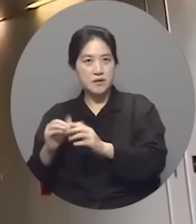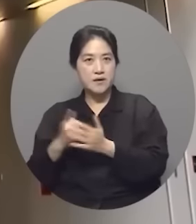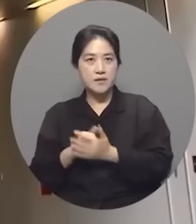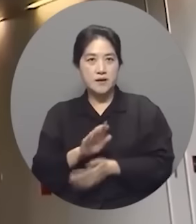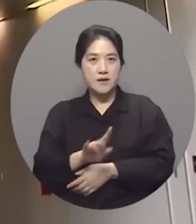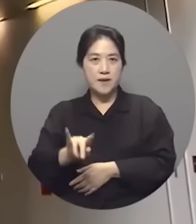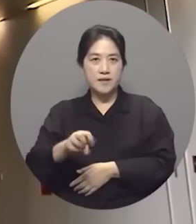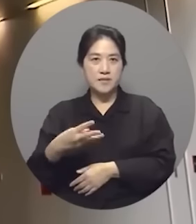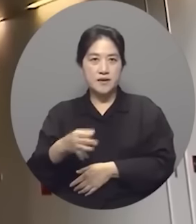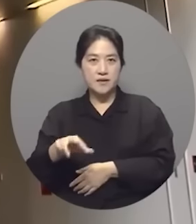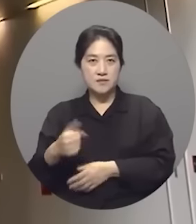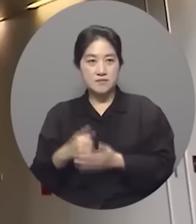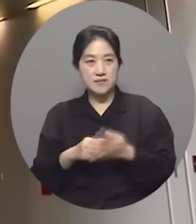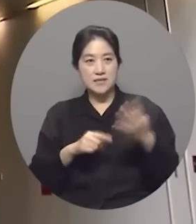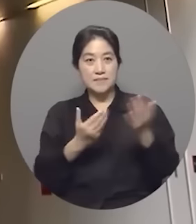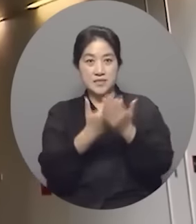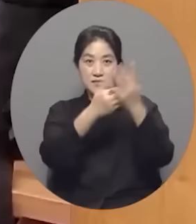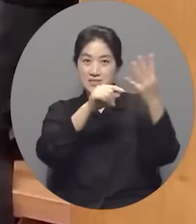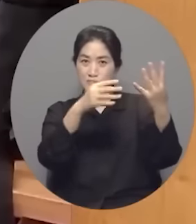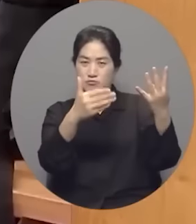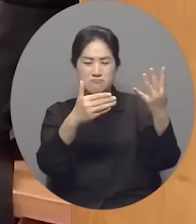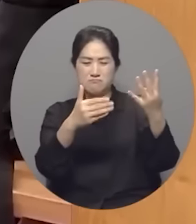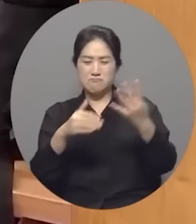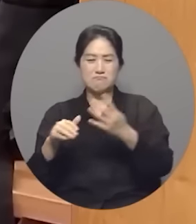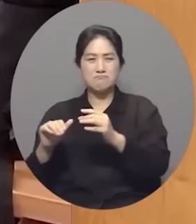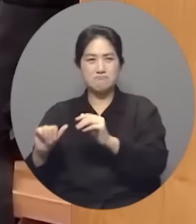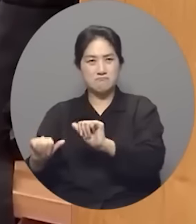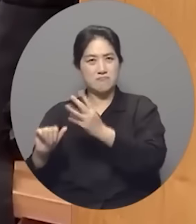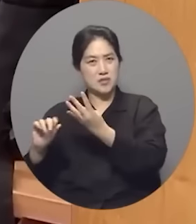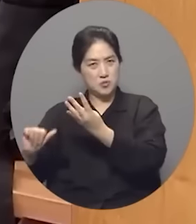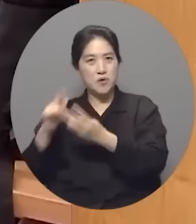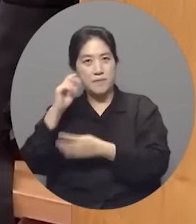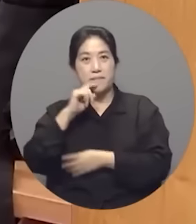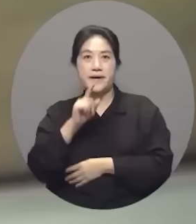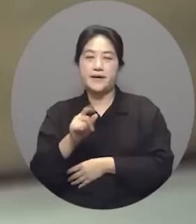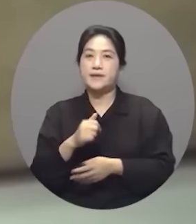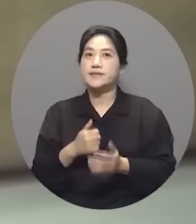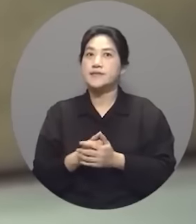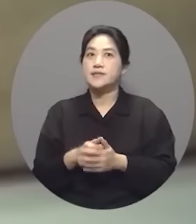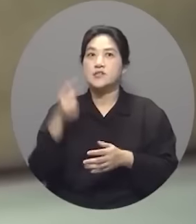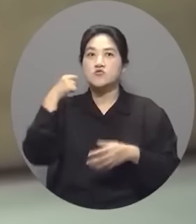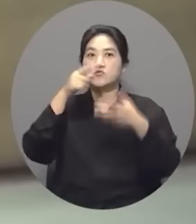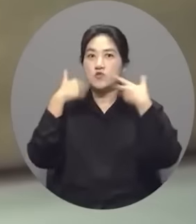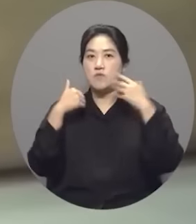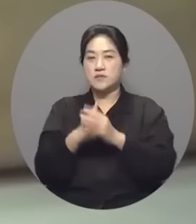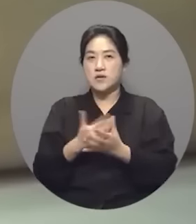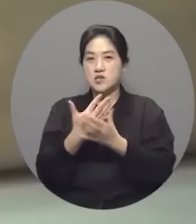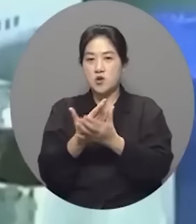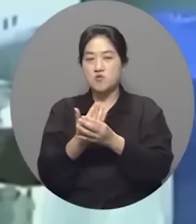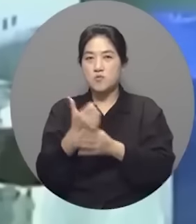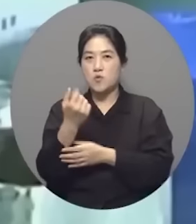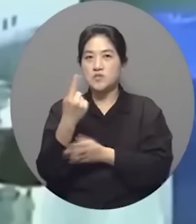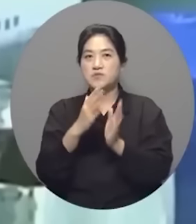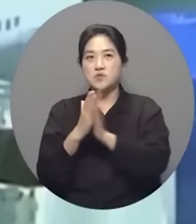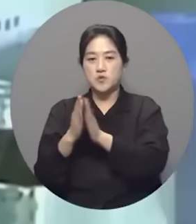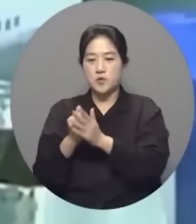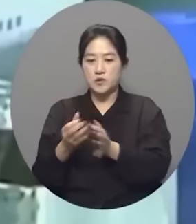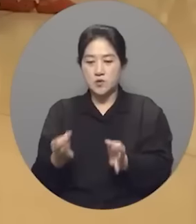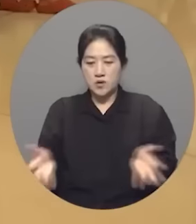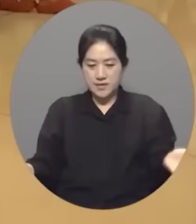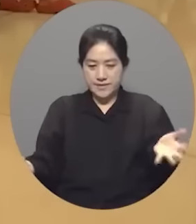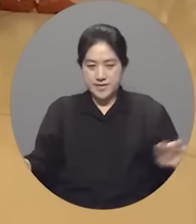레이즈도 4.9% 4.5% 내렸습니다 중국정부는 현금 51조원을 시장에